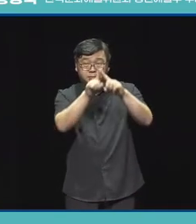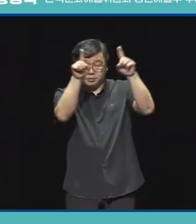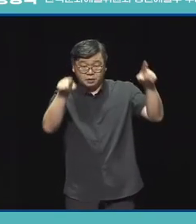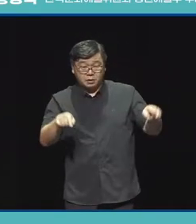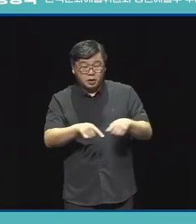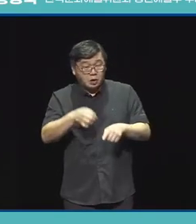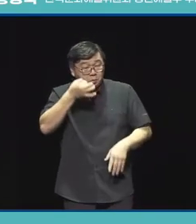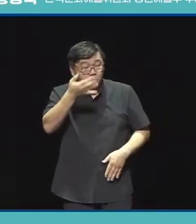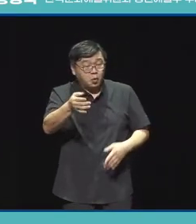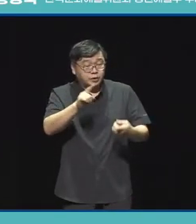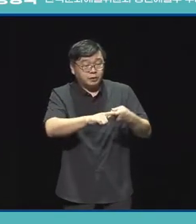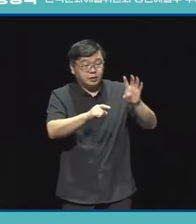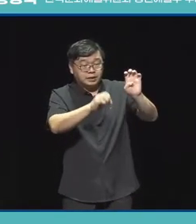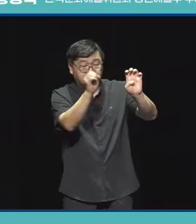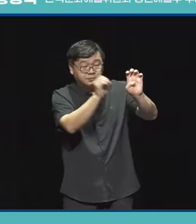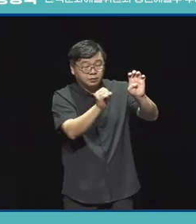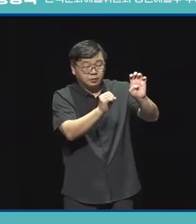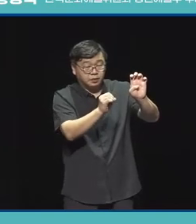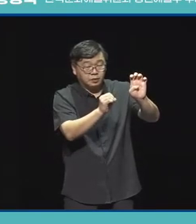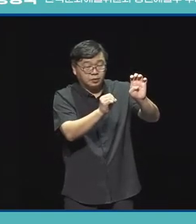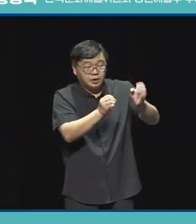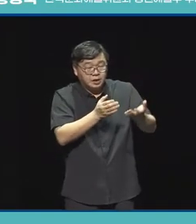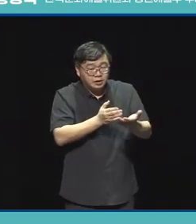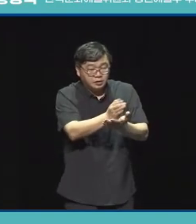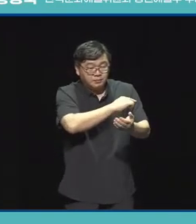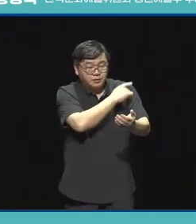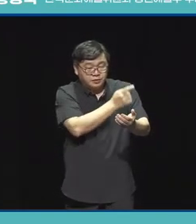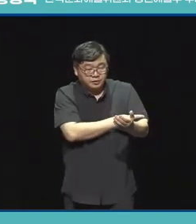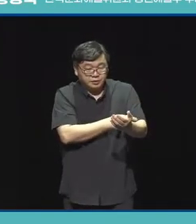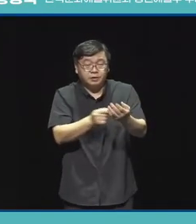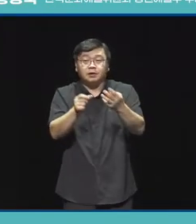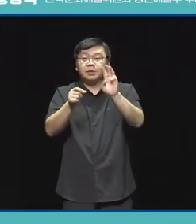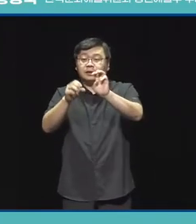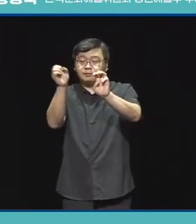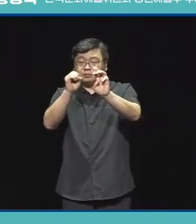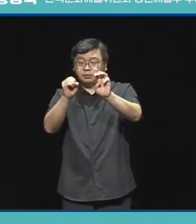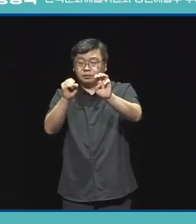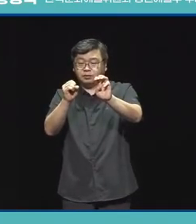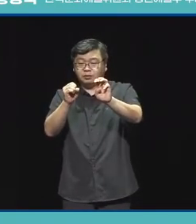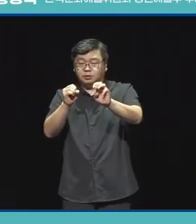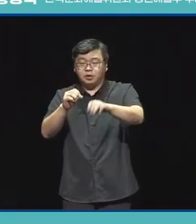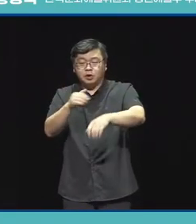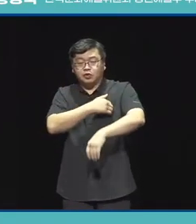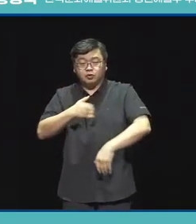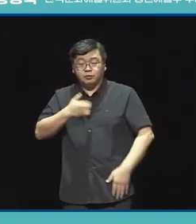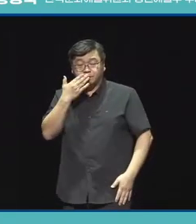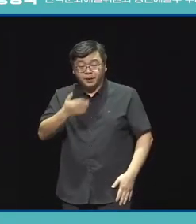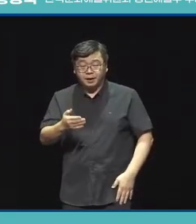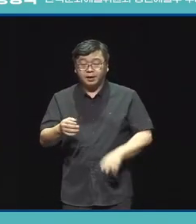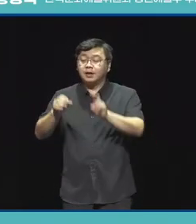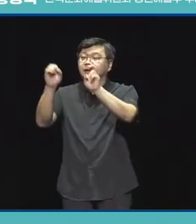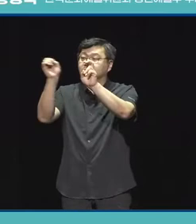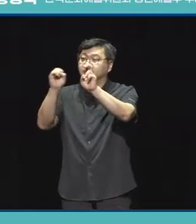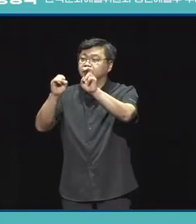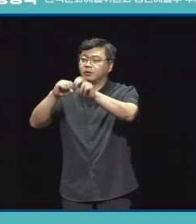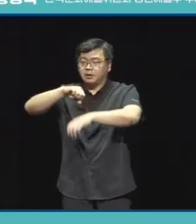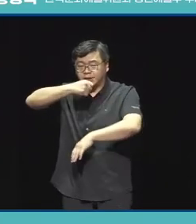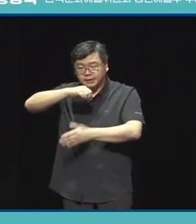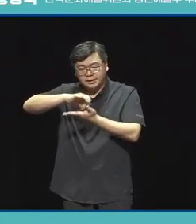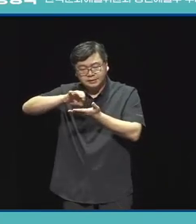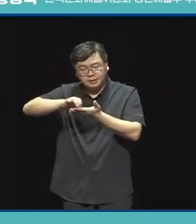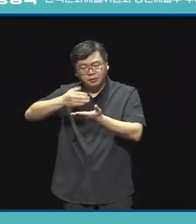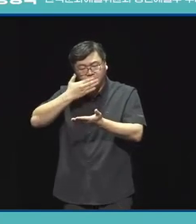영향의 전문성과 사업계획의 우수성 및 타당성 예산 계획의 타당성 관객 개발 및 기대 효과가